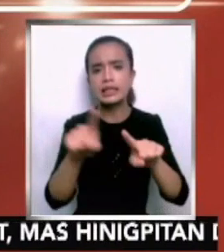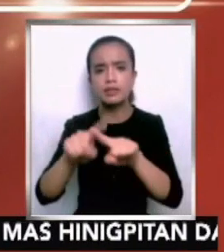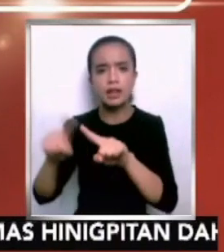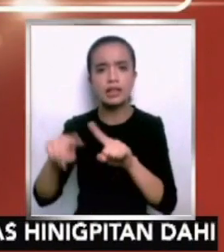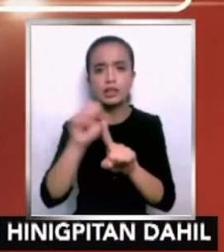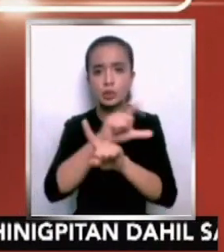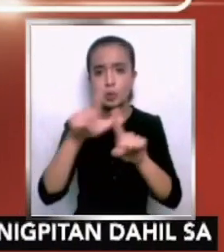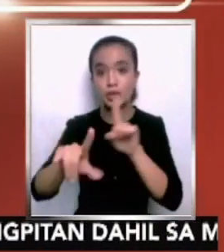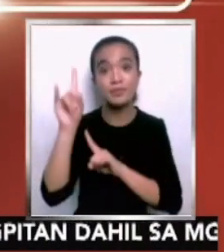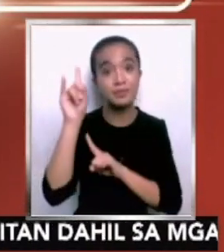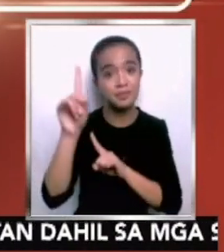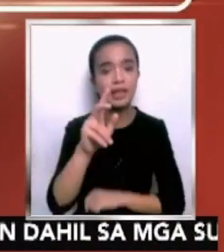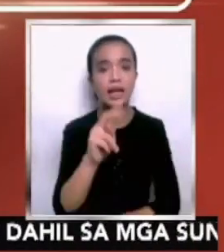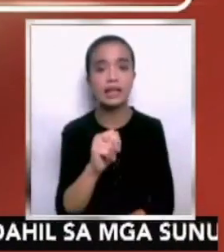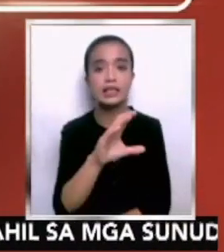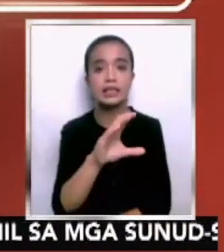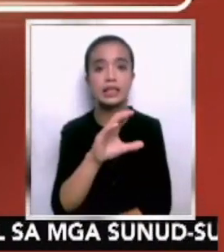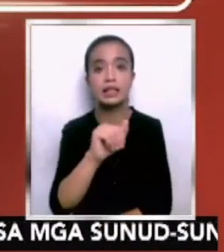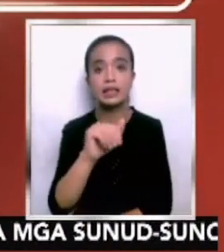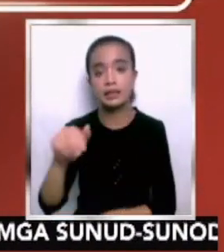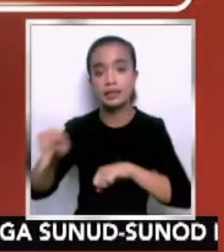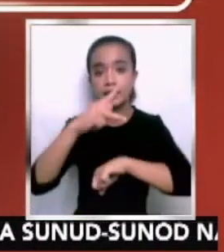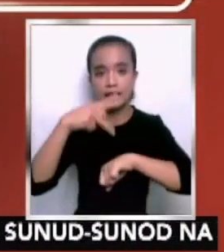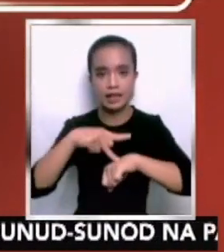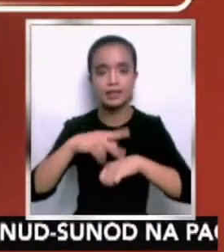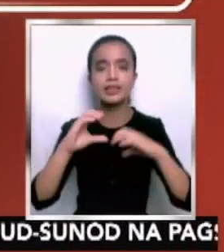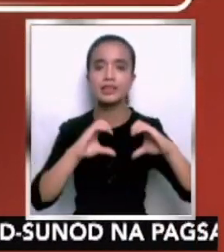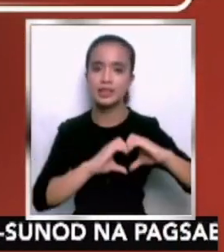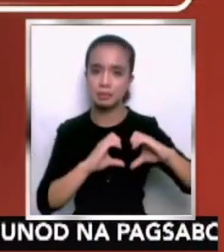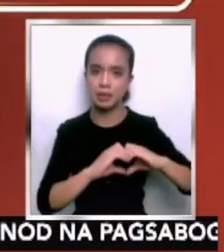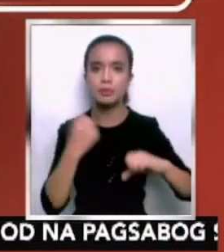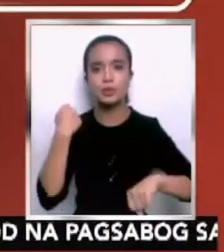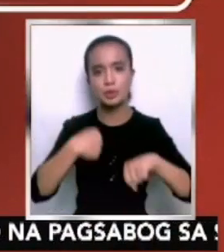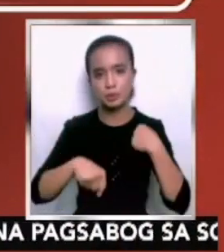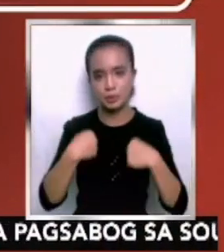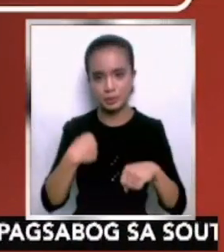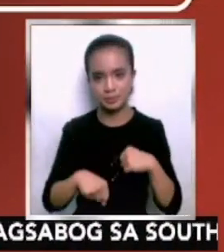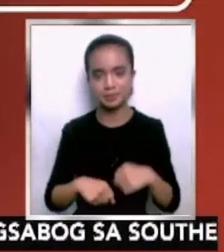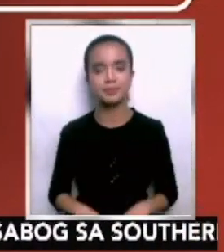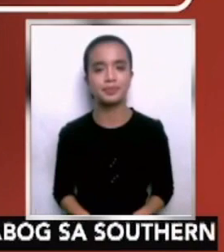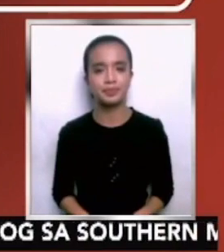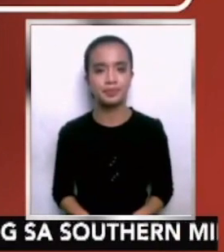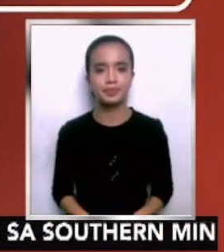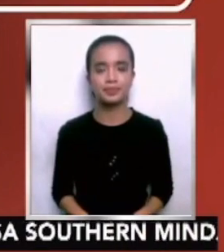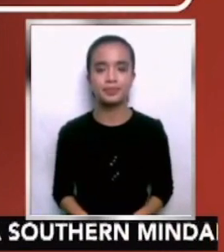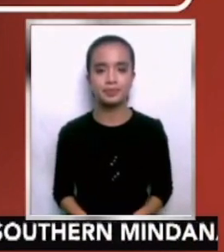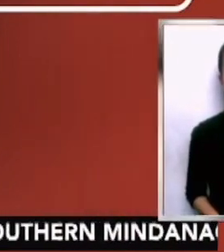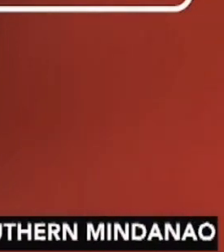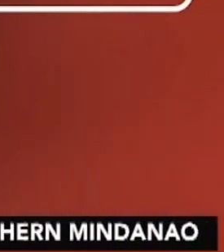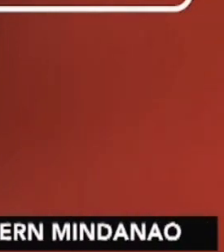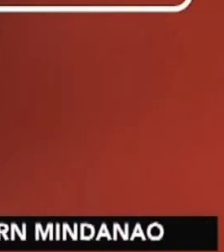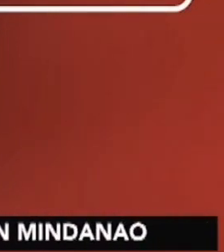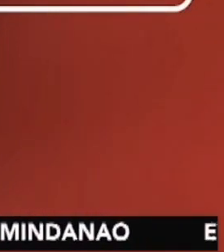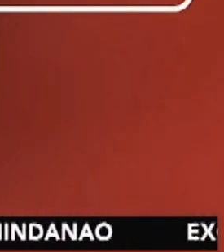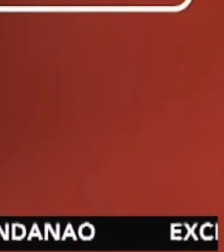ng NCAA Philippines at GMA Sports PH. Chino Trinidad Acututo, 24 oras.